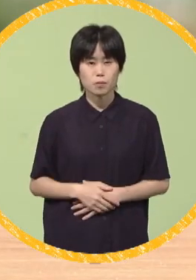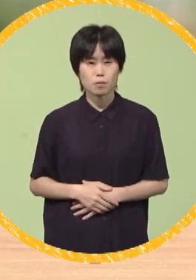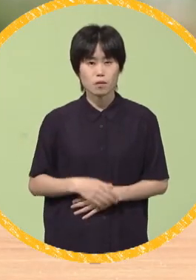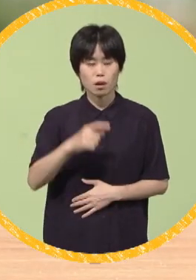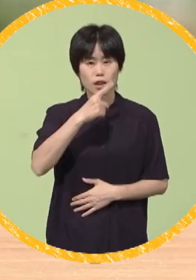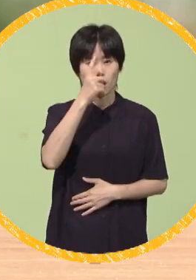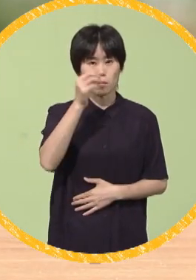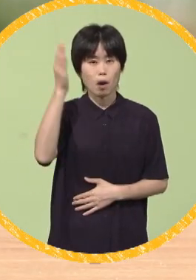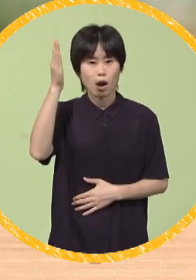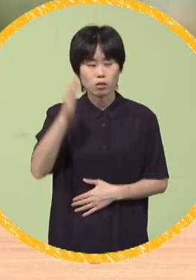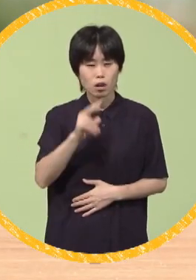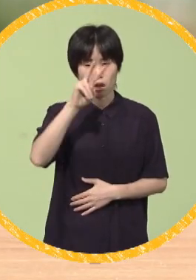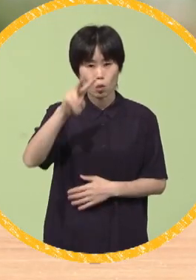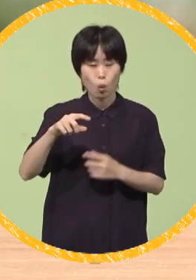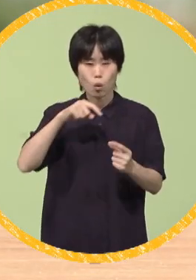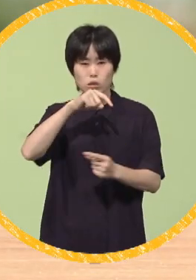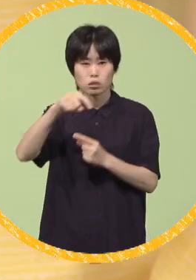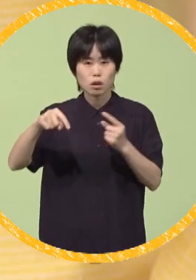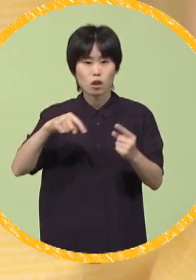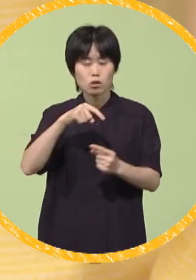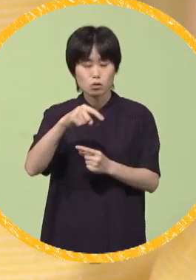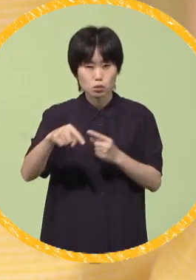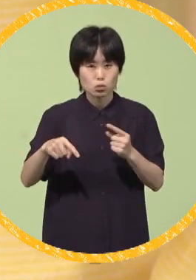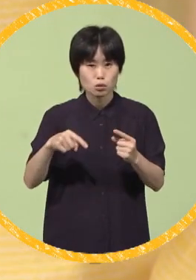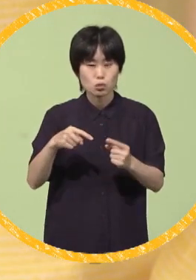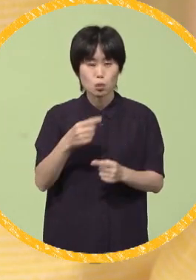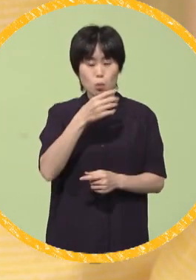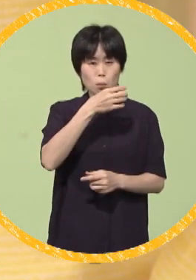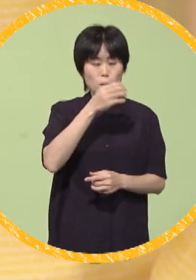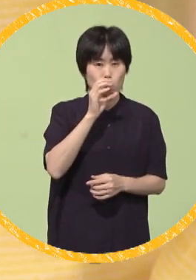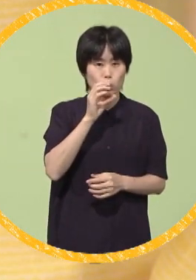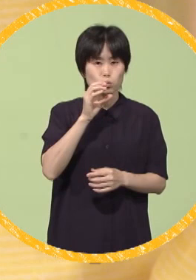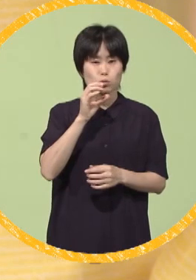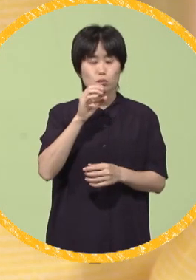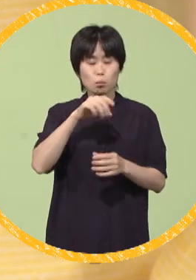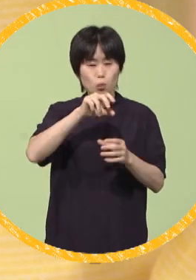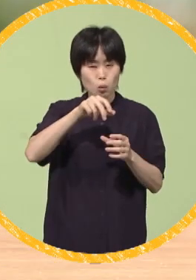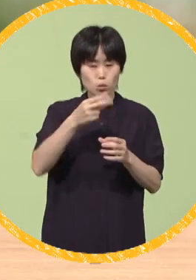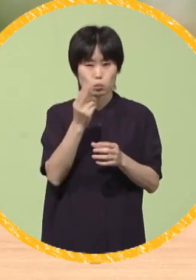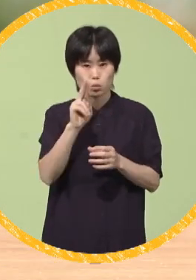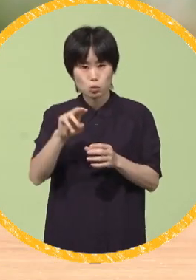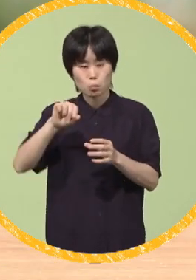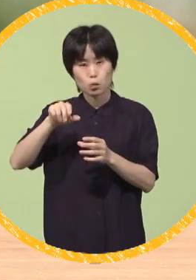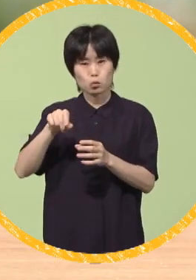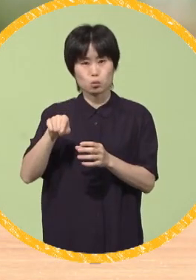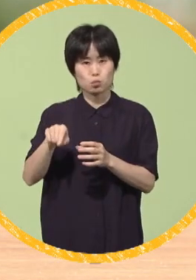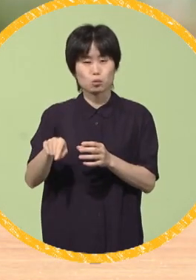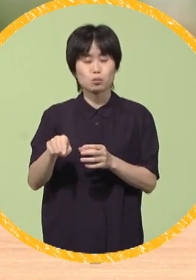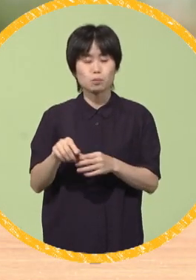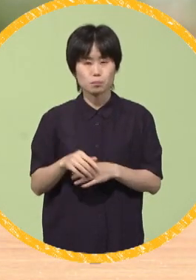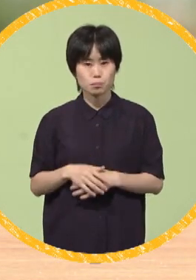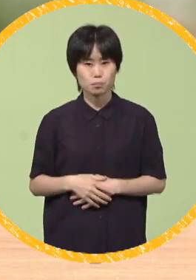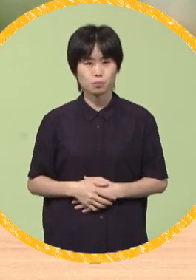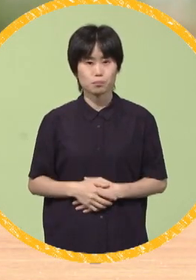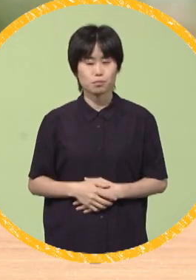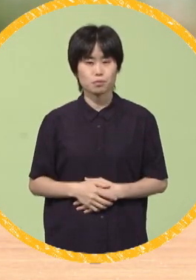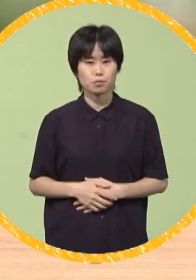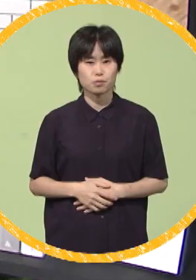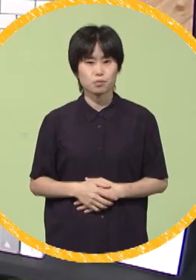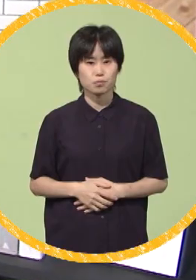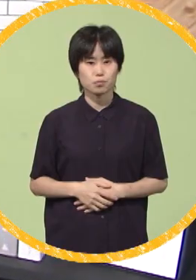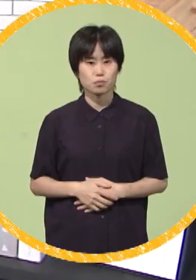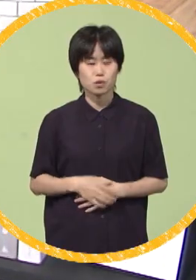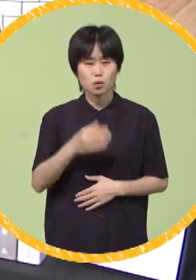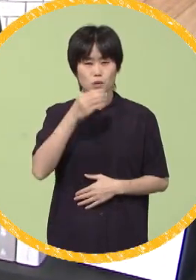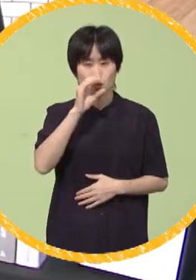ね、100% 再生剤を使ったボトルトゥーボトルのイトヨーカ堂の緑茶でございます。はいはい、これですよね。そしてこれ